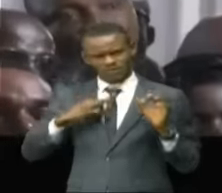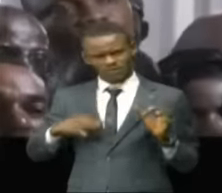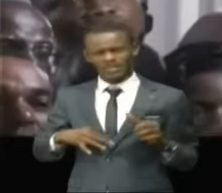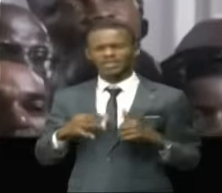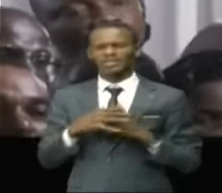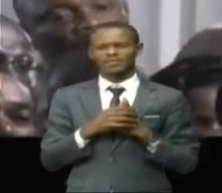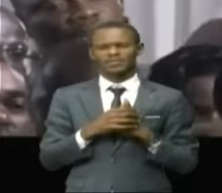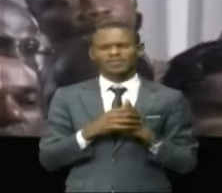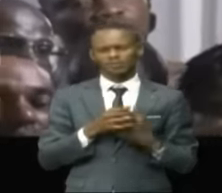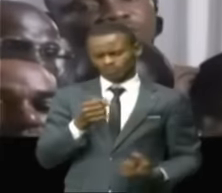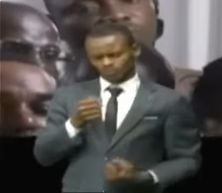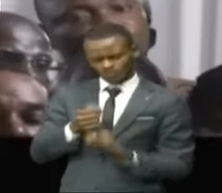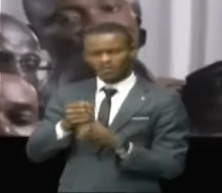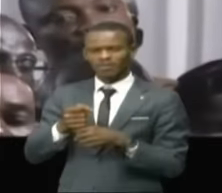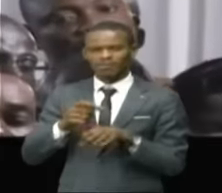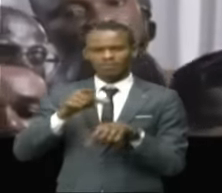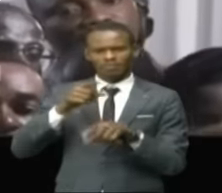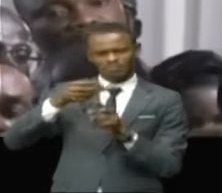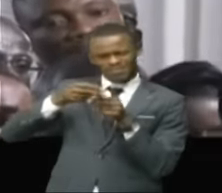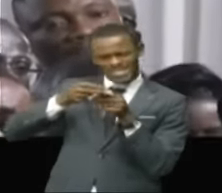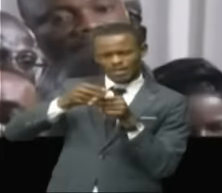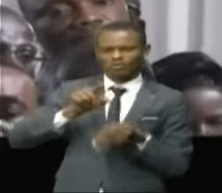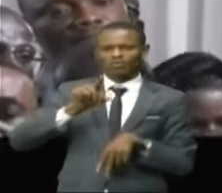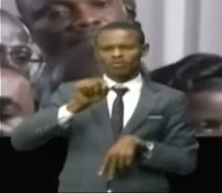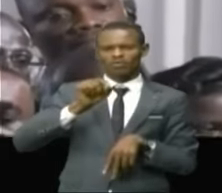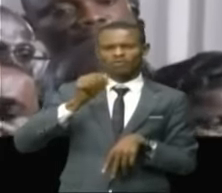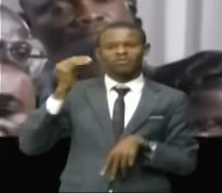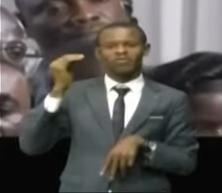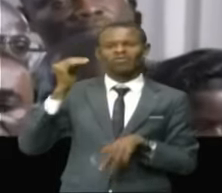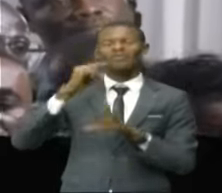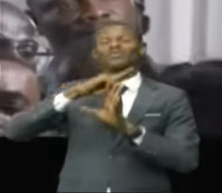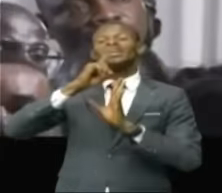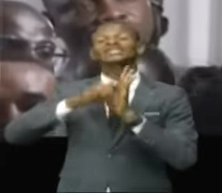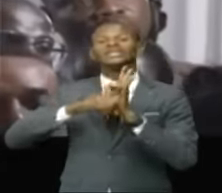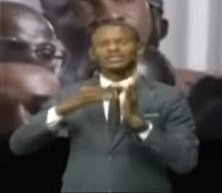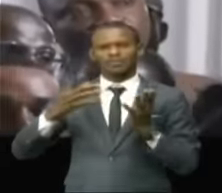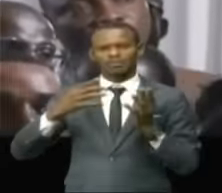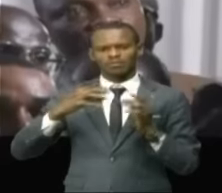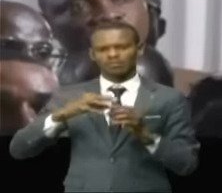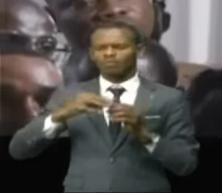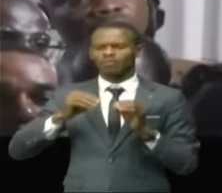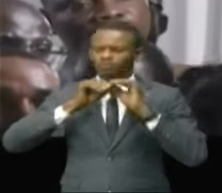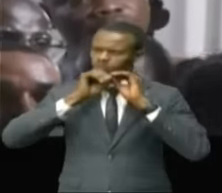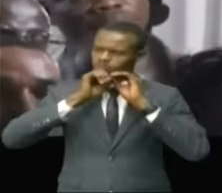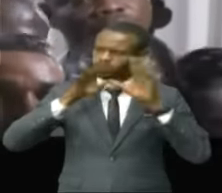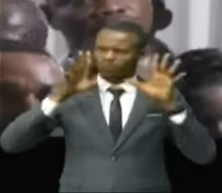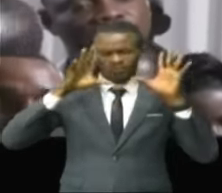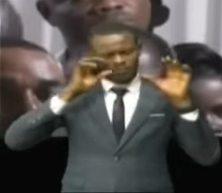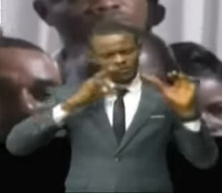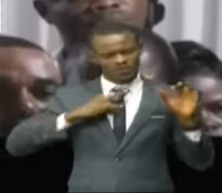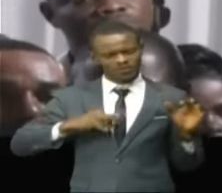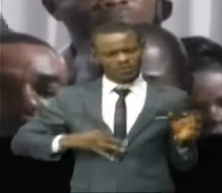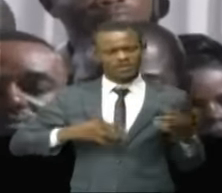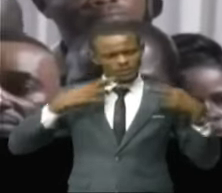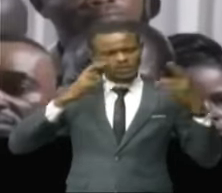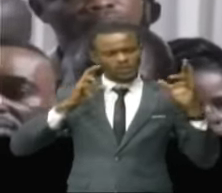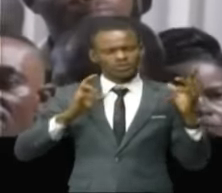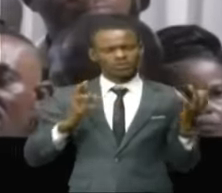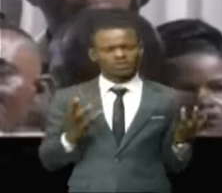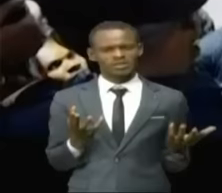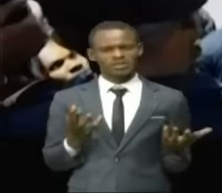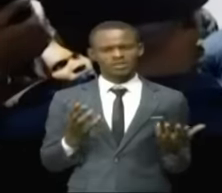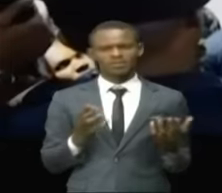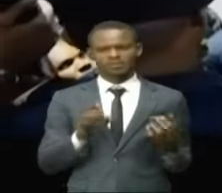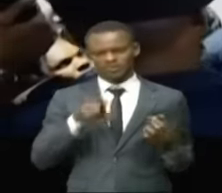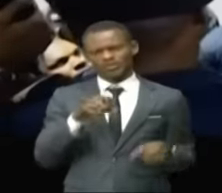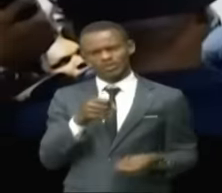appel le 20 décembre prochain. Poursuivant, Augustin Kabuya a salué les arrêts de la Cour constitutionnelle validant tous les